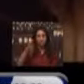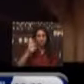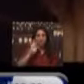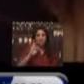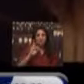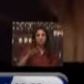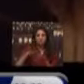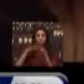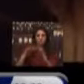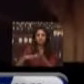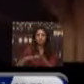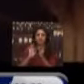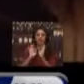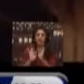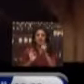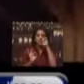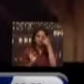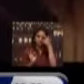الاطفال